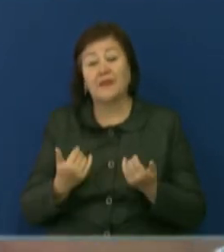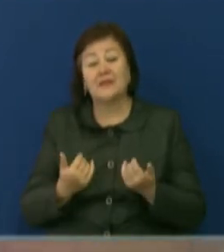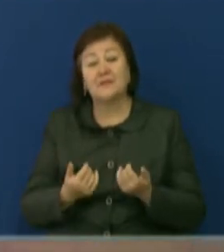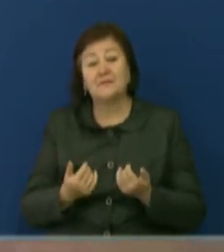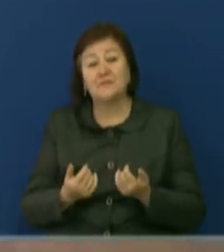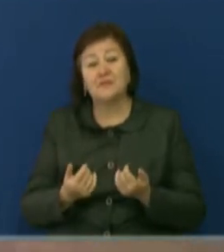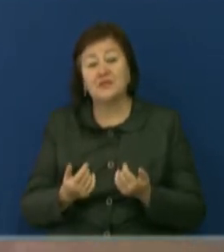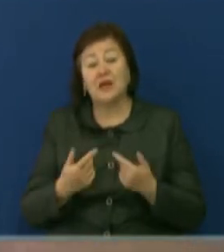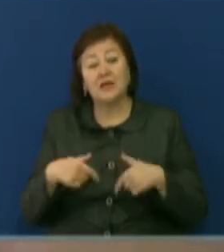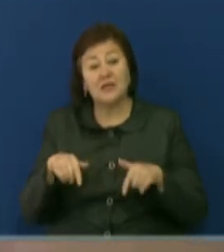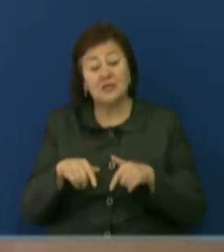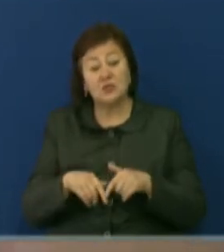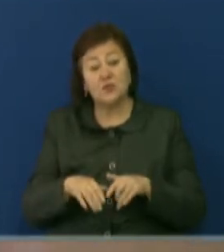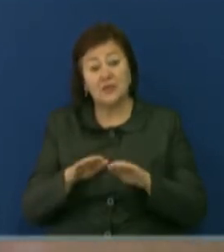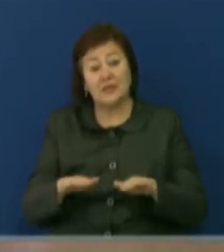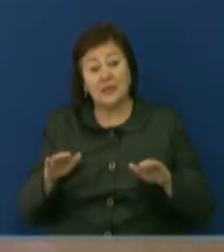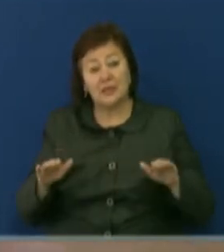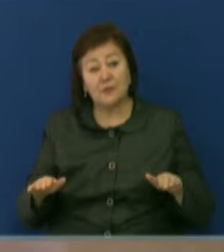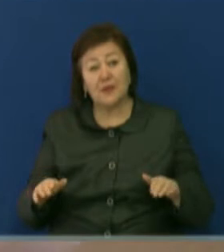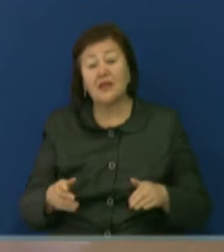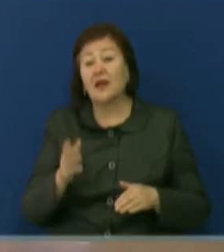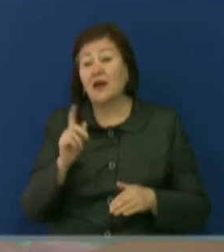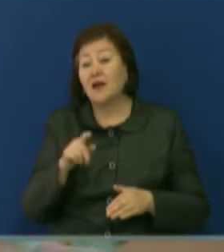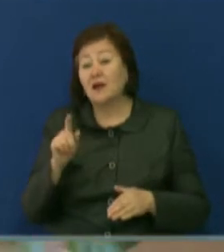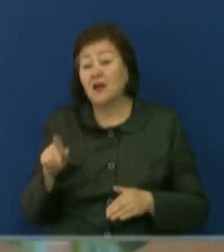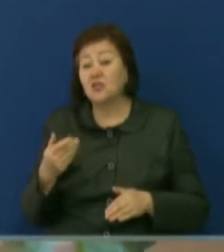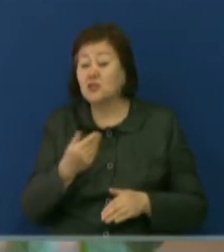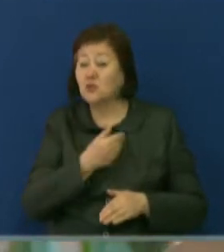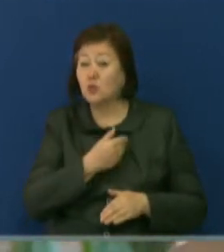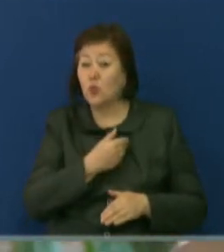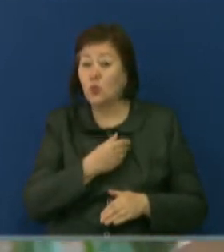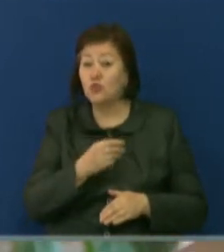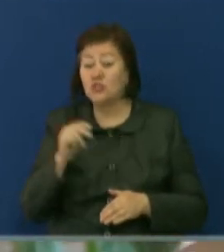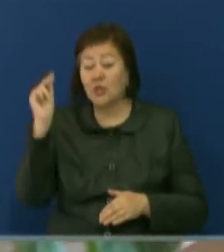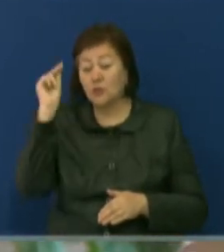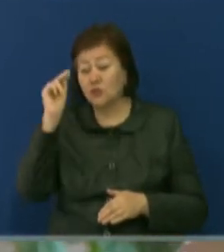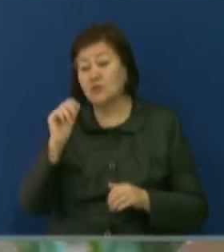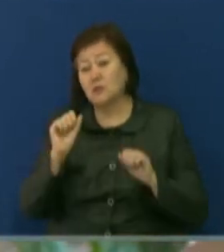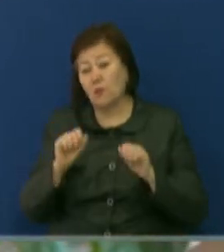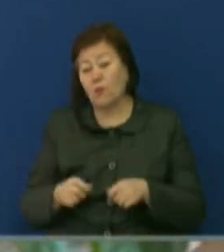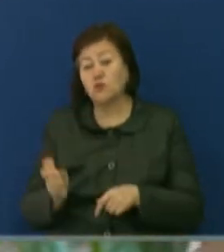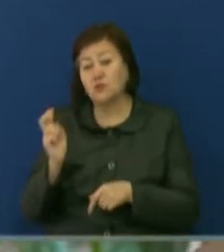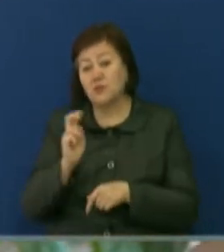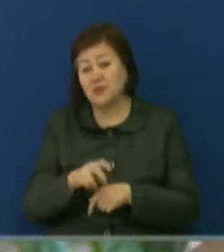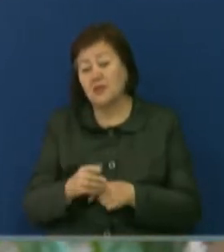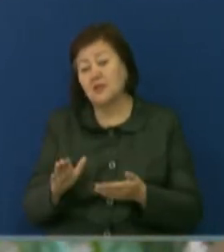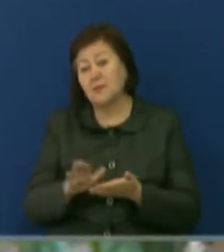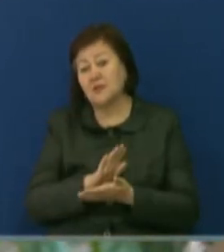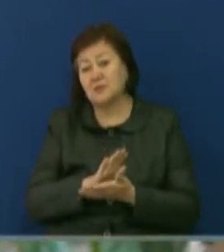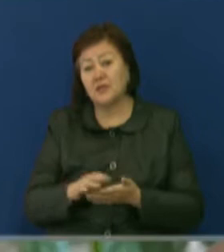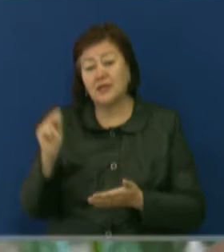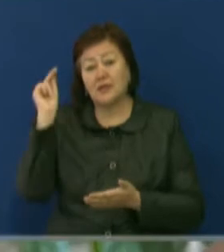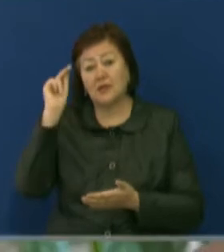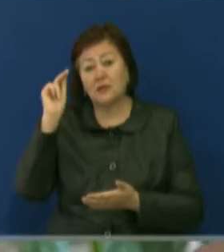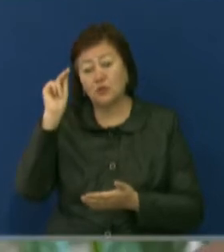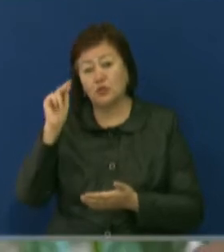үшін ұйымдастырылған. Кез келген ниет білдіруші балалар мектепке келе алады. Біздің мектеп тегін. Оқушылар ата-аналарының